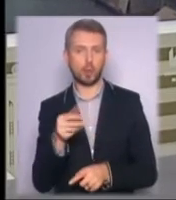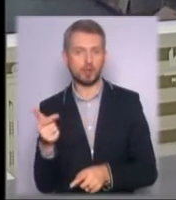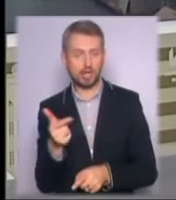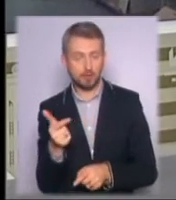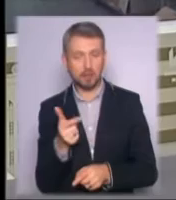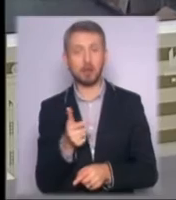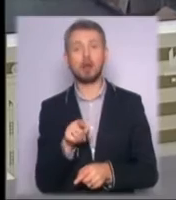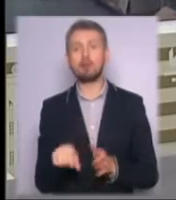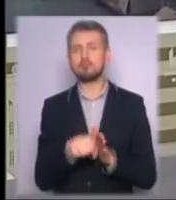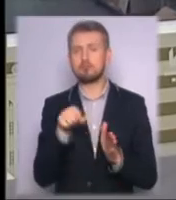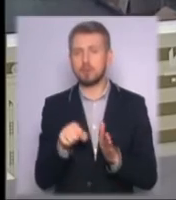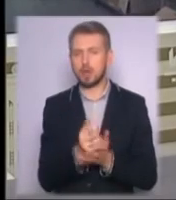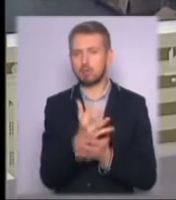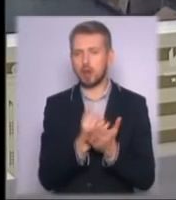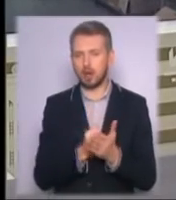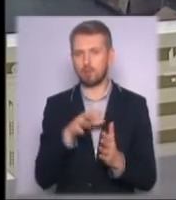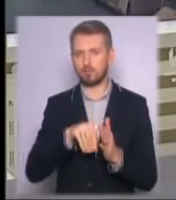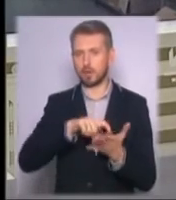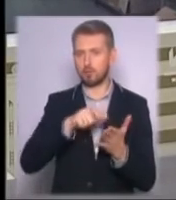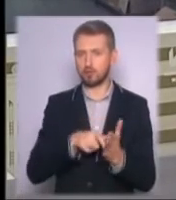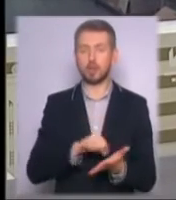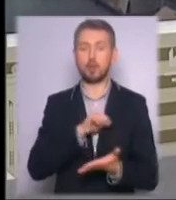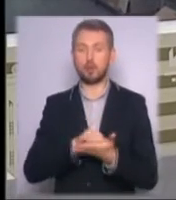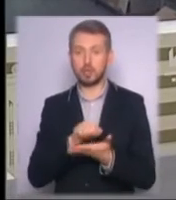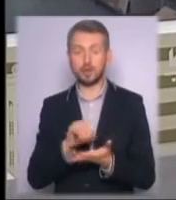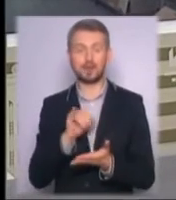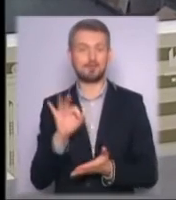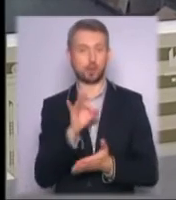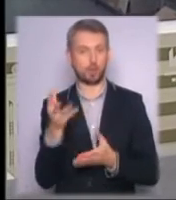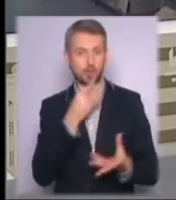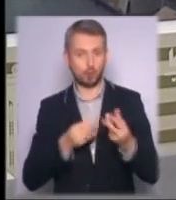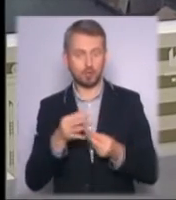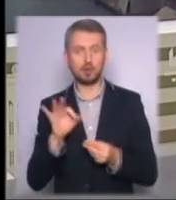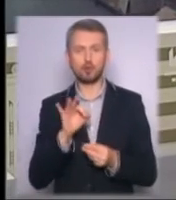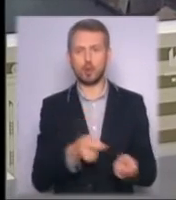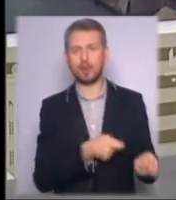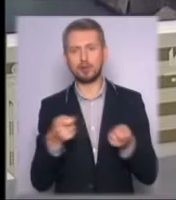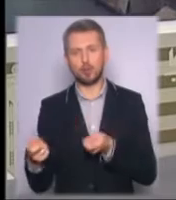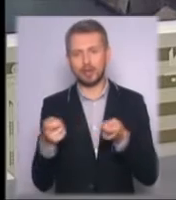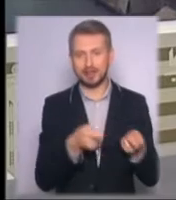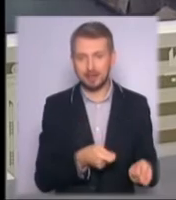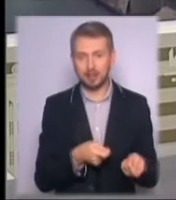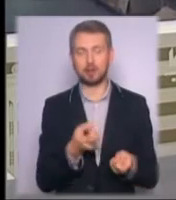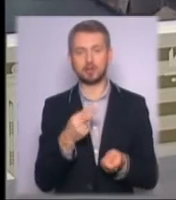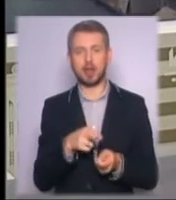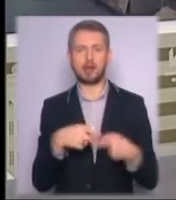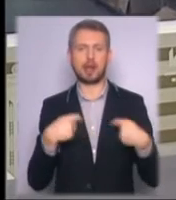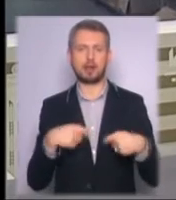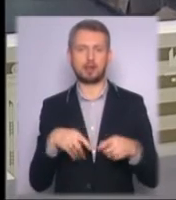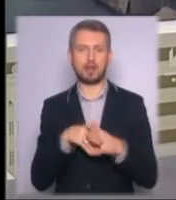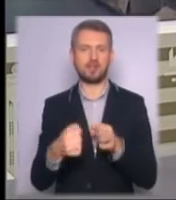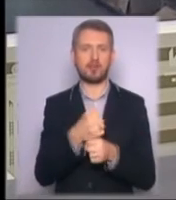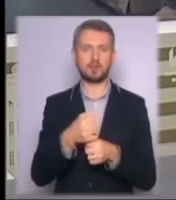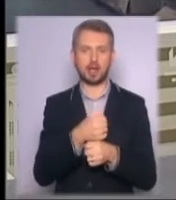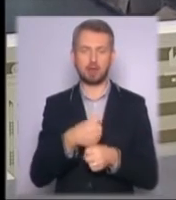Зловмисники зберігали у приміщенні документацію, зокрема і підроблено щодо логістики доставки препарату для реалізації в аптеках по всій